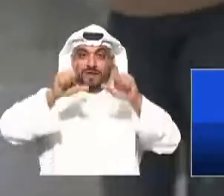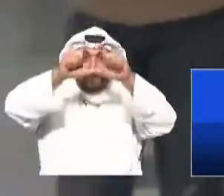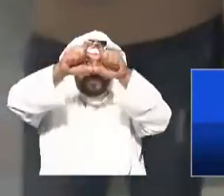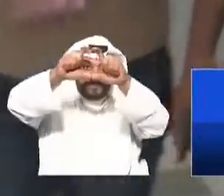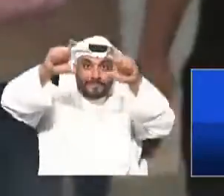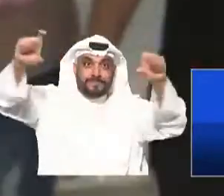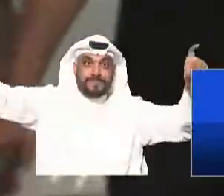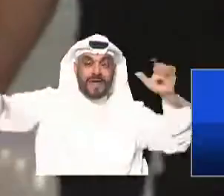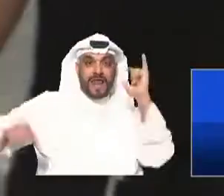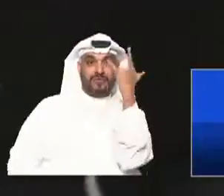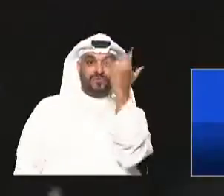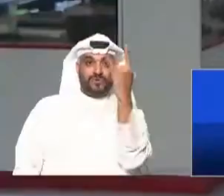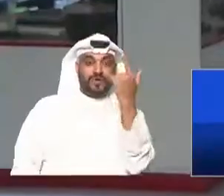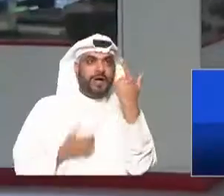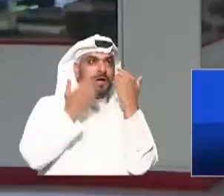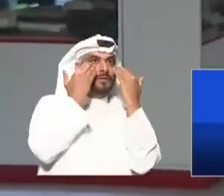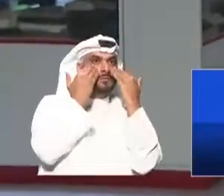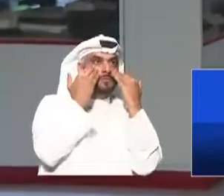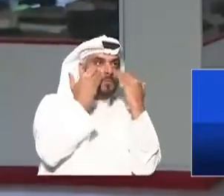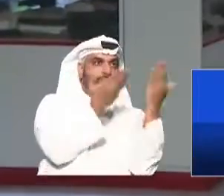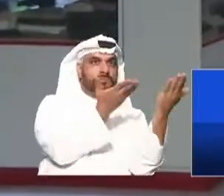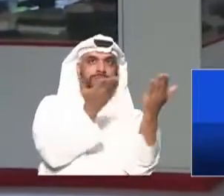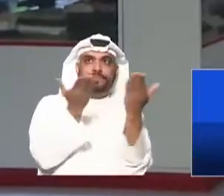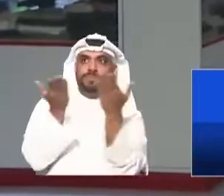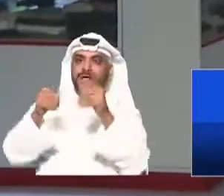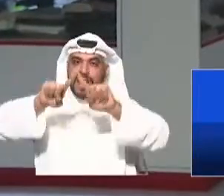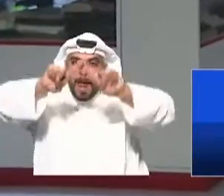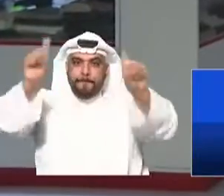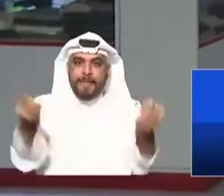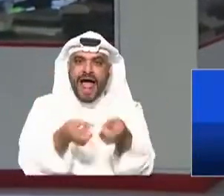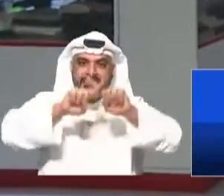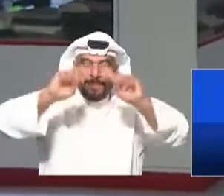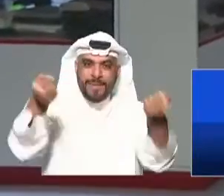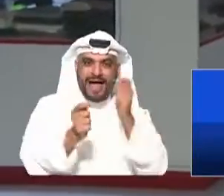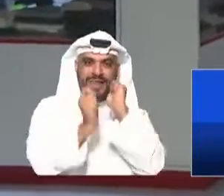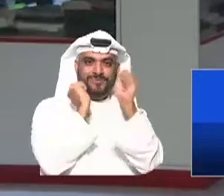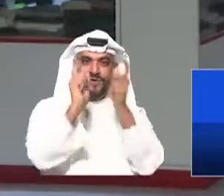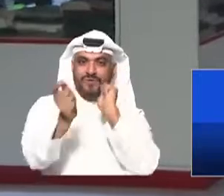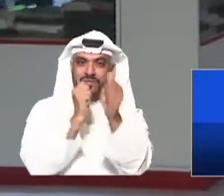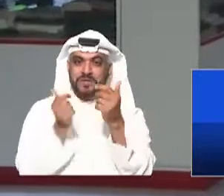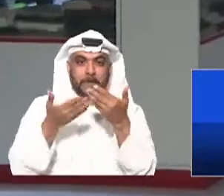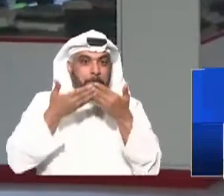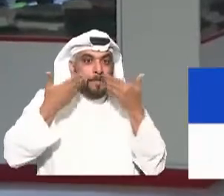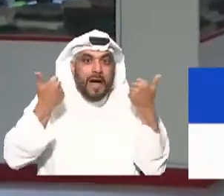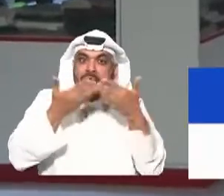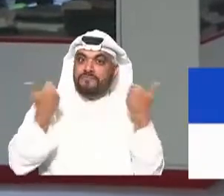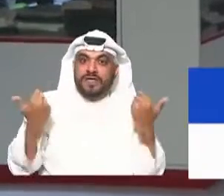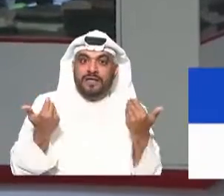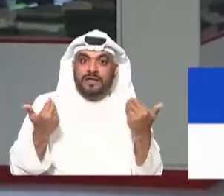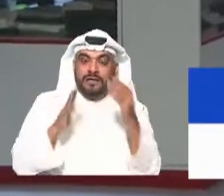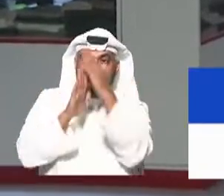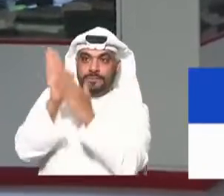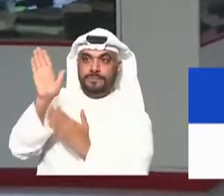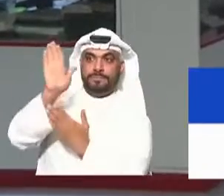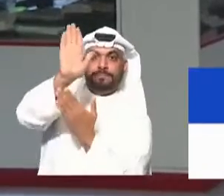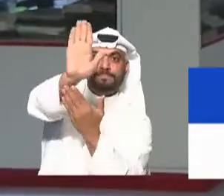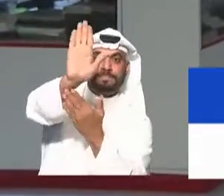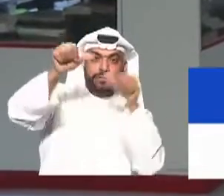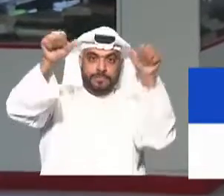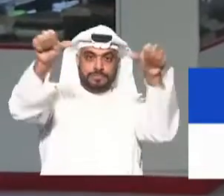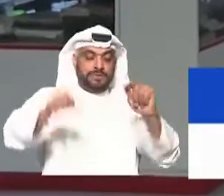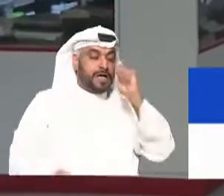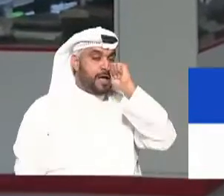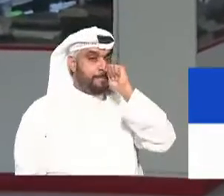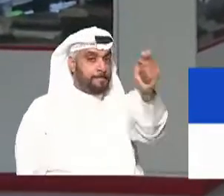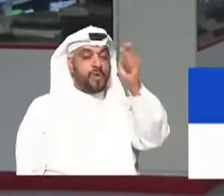المحل. بعد رصد ومتابعة لعدة محلات تزاول نشاطها التجاري قبل الحصول على ترخيص، تم مخالفة